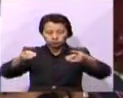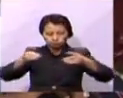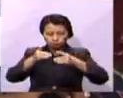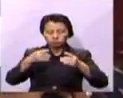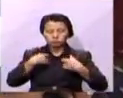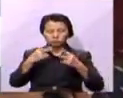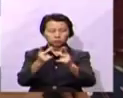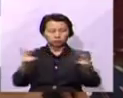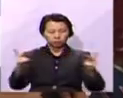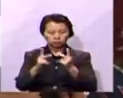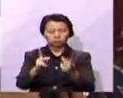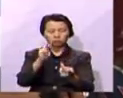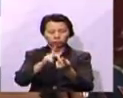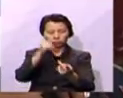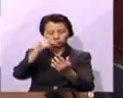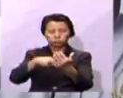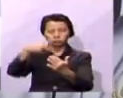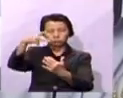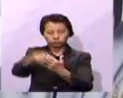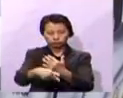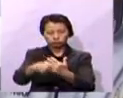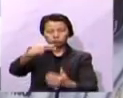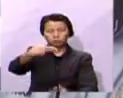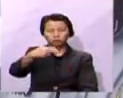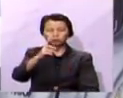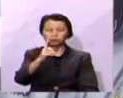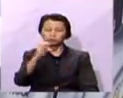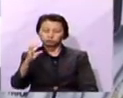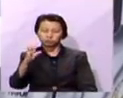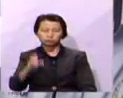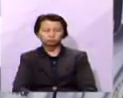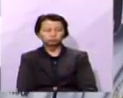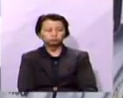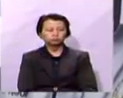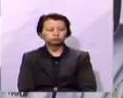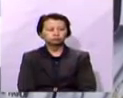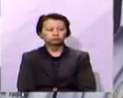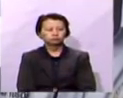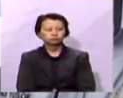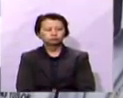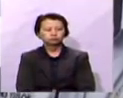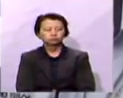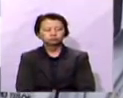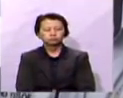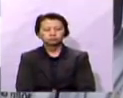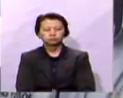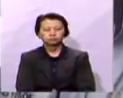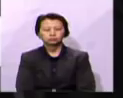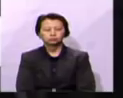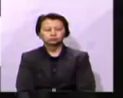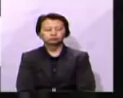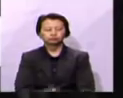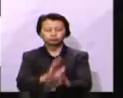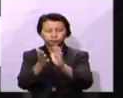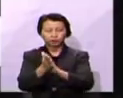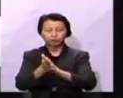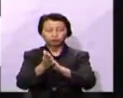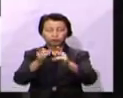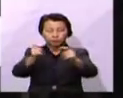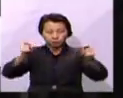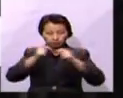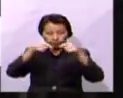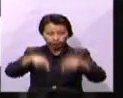mempunyai kawasan sesuai untuk projek tersebut. Terus dijadikan Bagan Datuk untuk